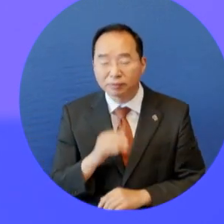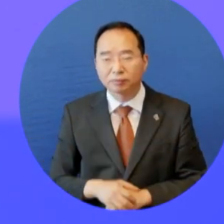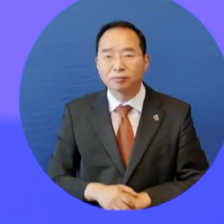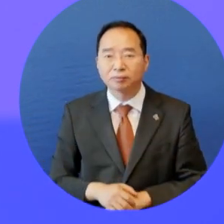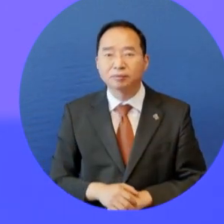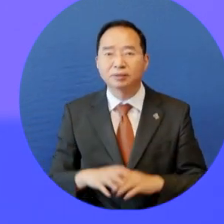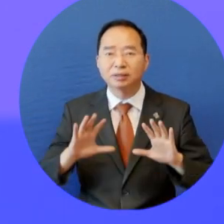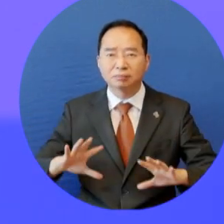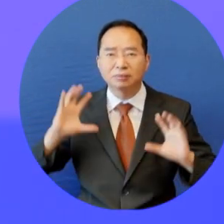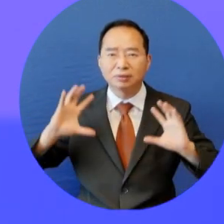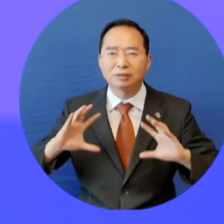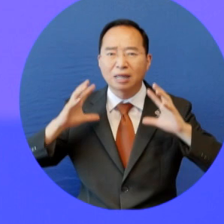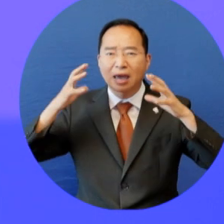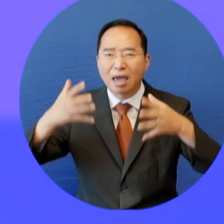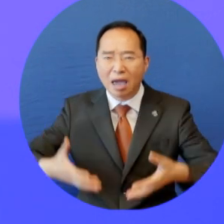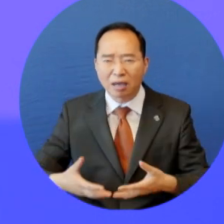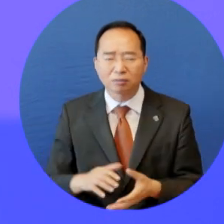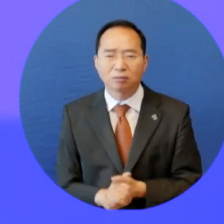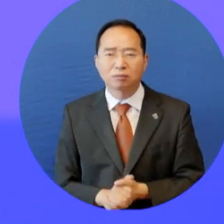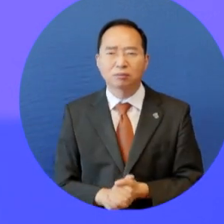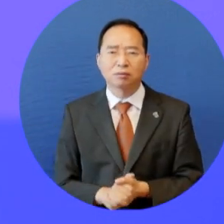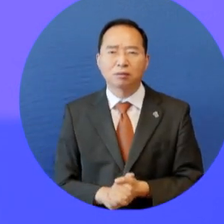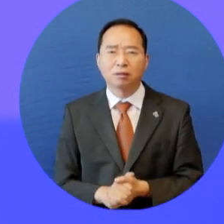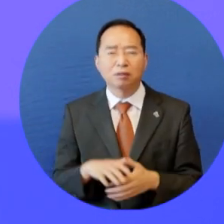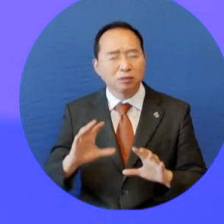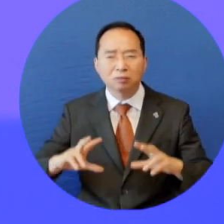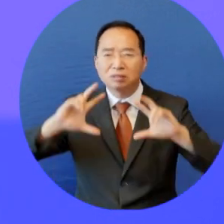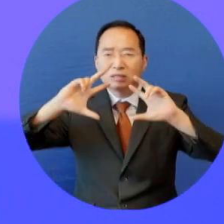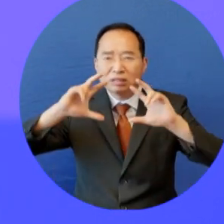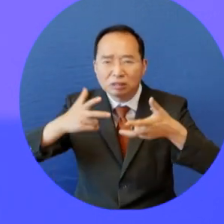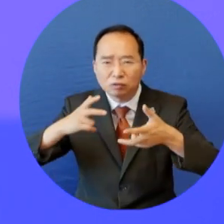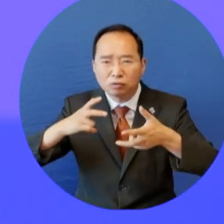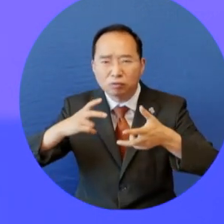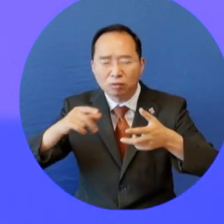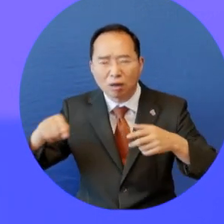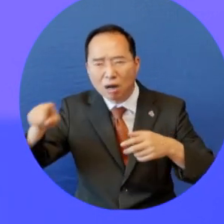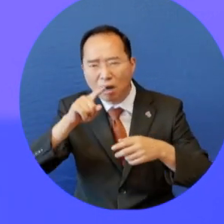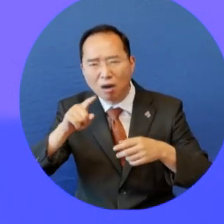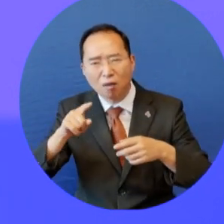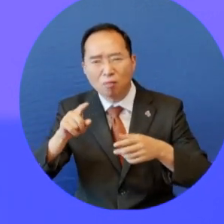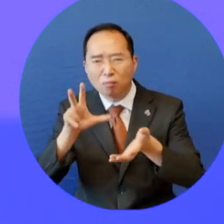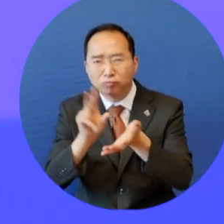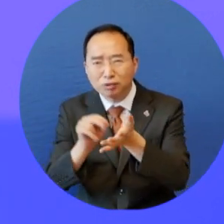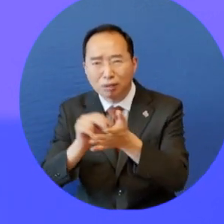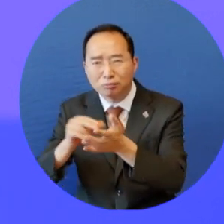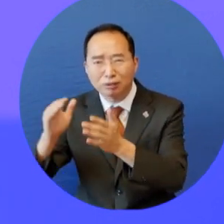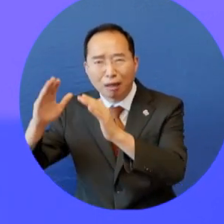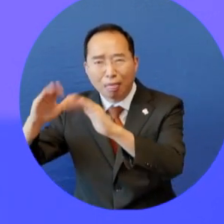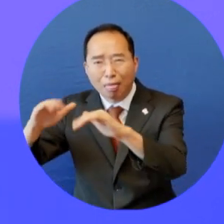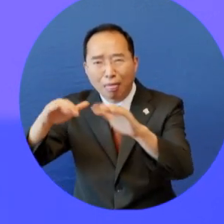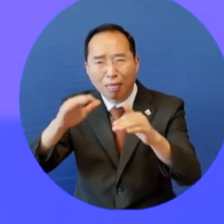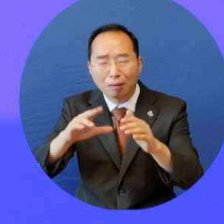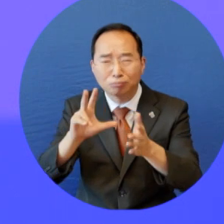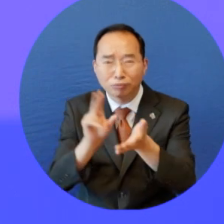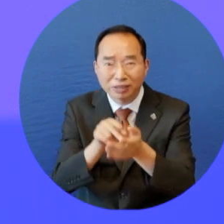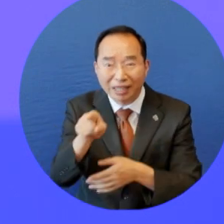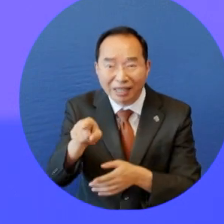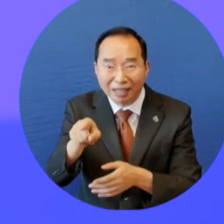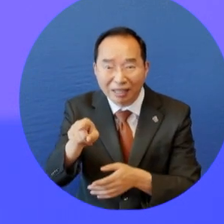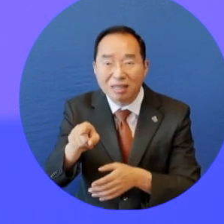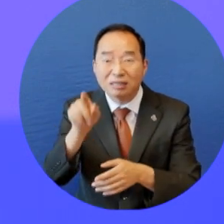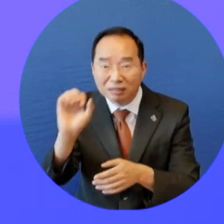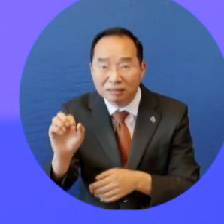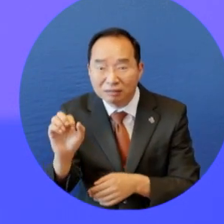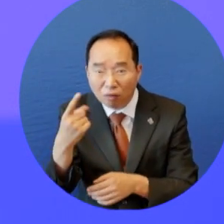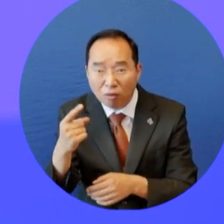합니다. 오늘날 전 세계적으로 지구가 굉장히 병들어서 우리의 터전이 무너지고 그